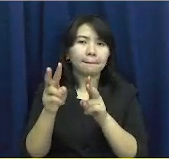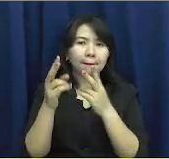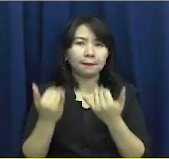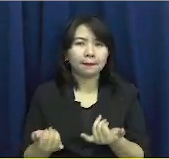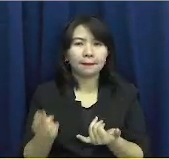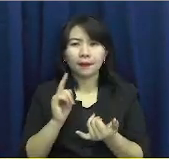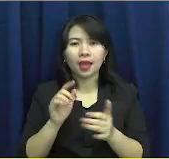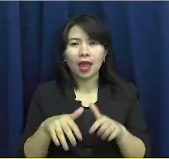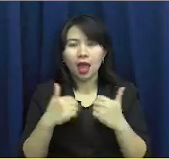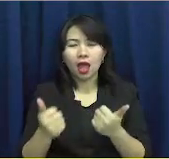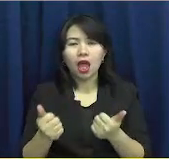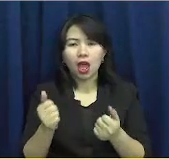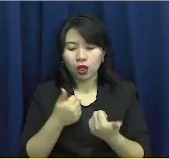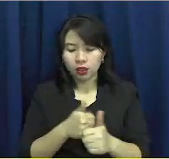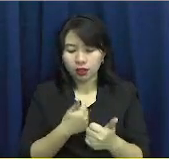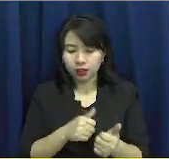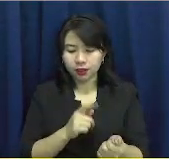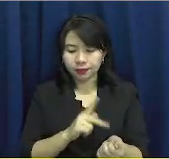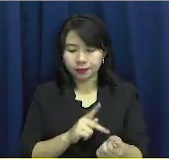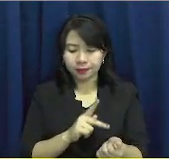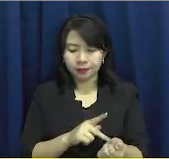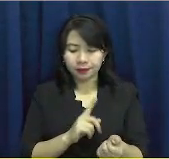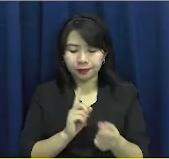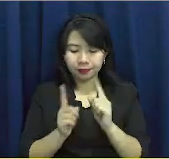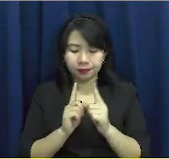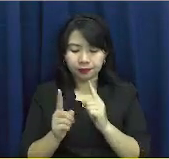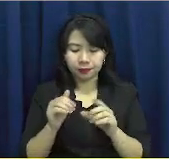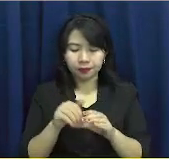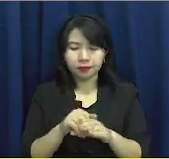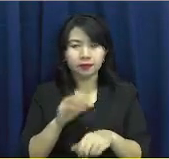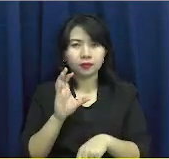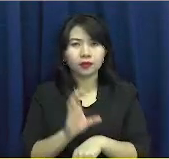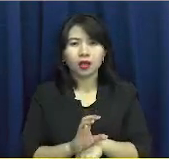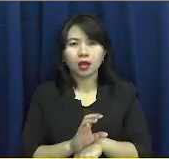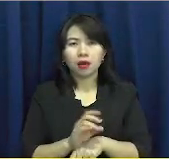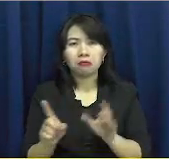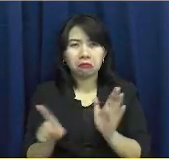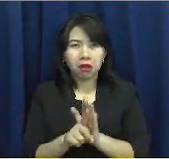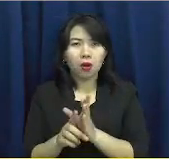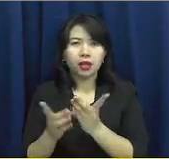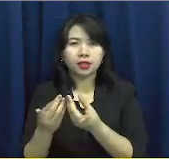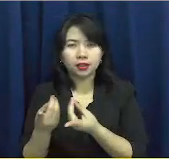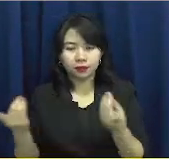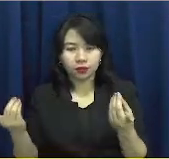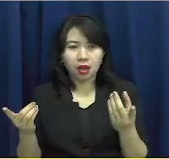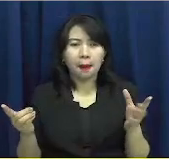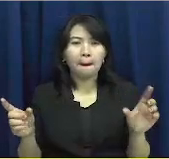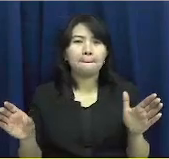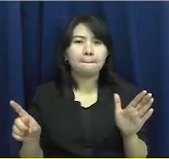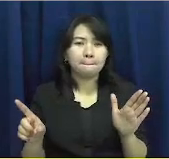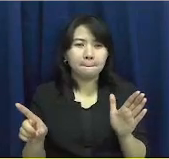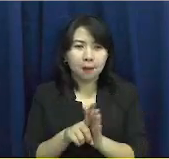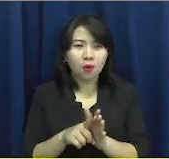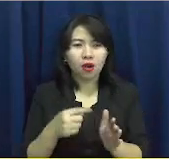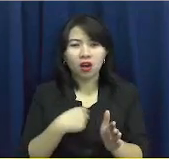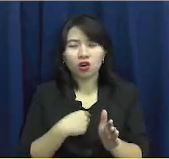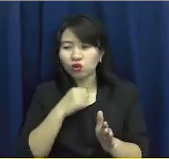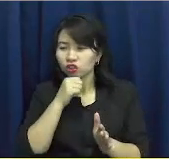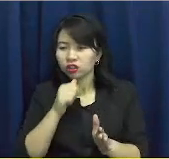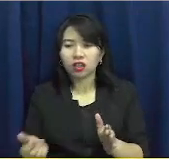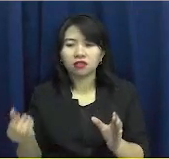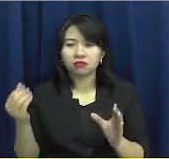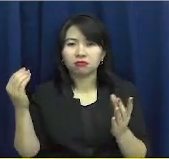pangungusap ni Apostol Pablo sa simbahan. You see? Na walang divisions, walang hindi pwede na hindi ako bahagi ng ganito, ganyan,